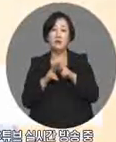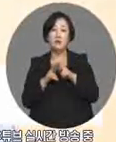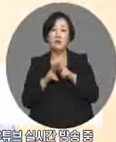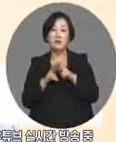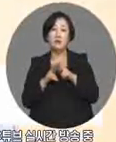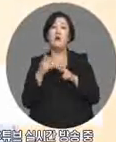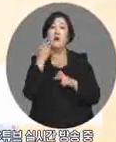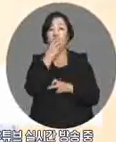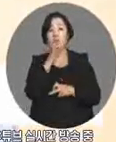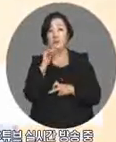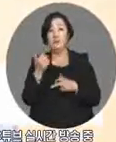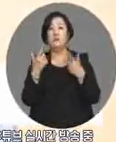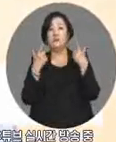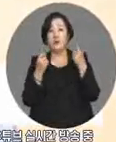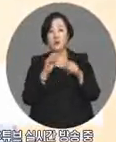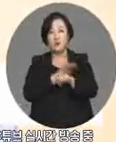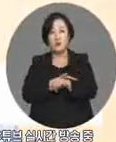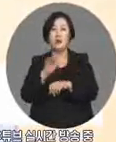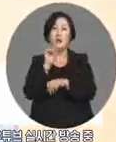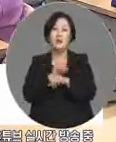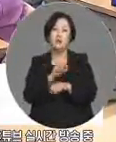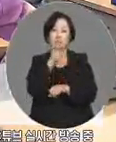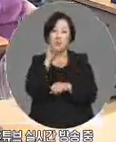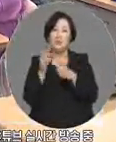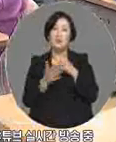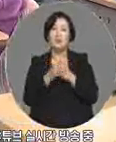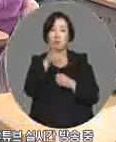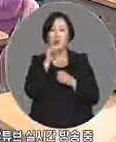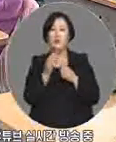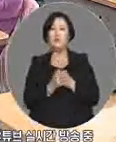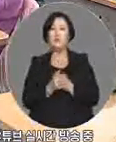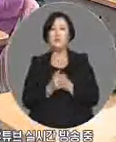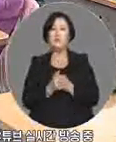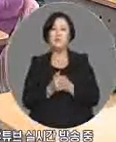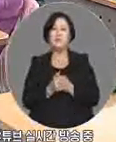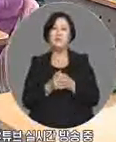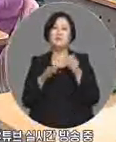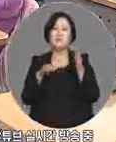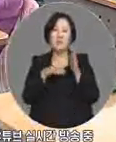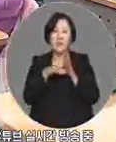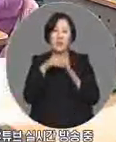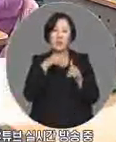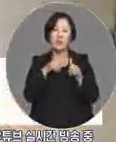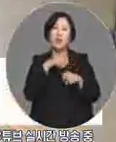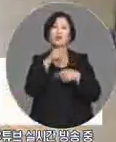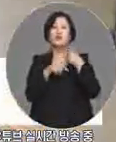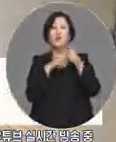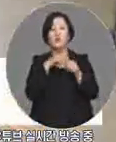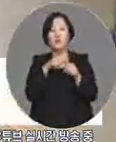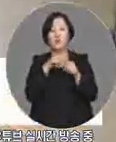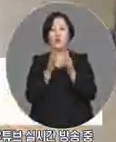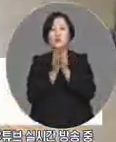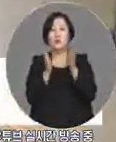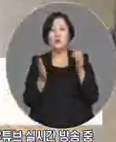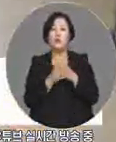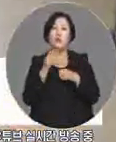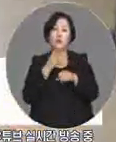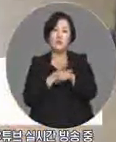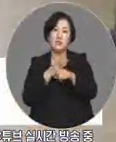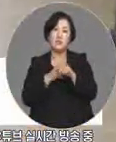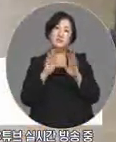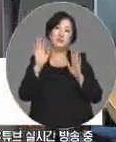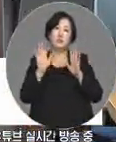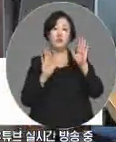장애인도 비장애인도 같이 잘할 수 있다는 점이 4학년 교실에선 수어 교육이 진행됩니다. 선생님의